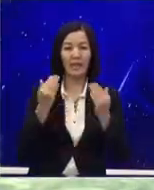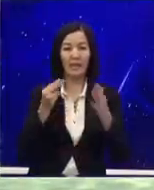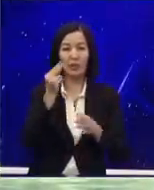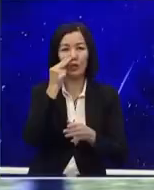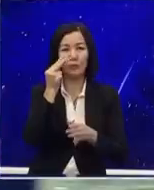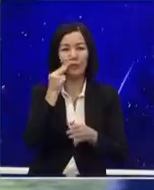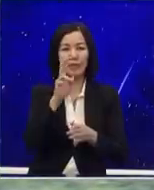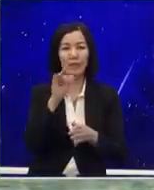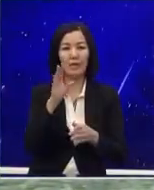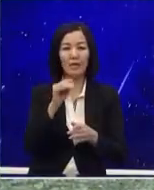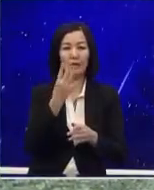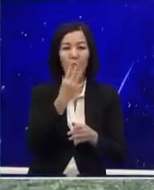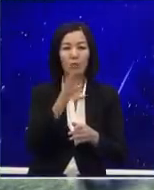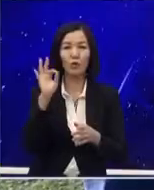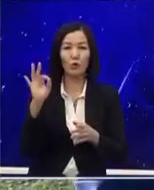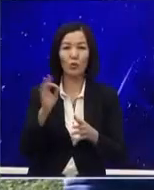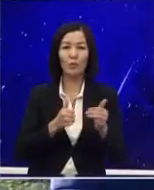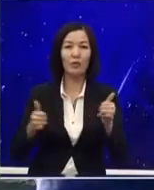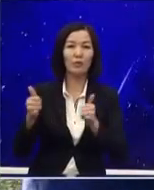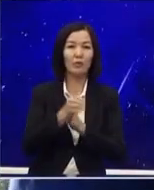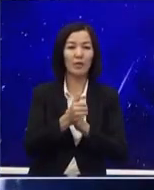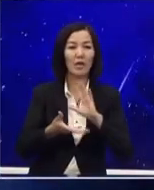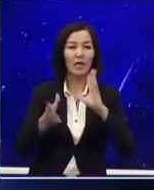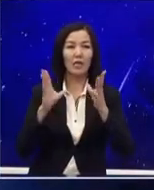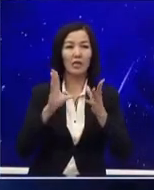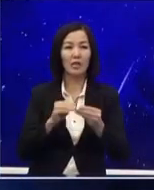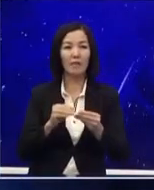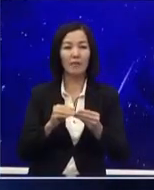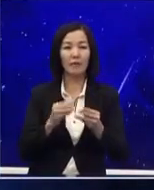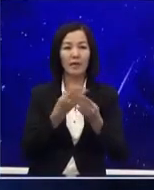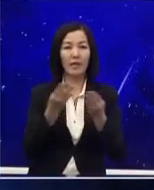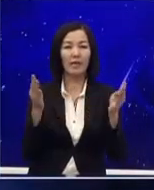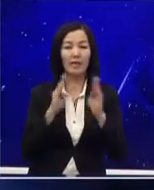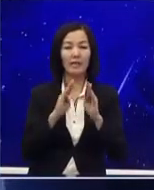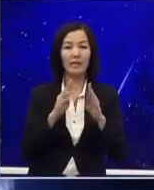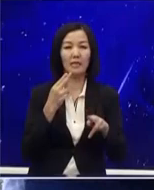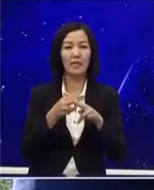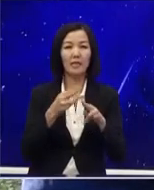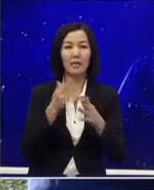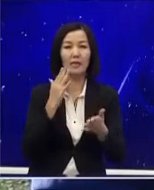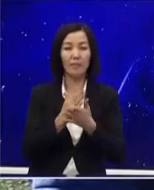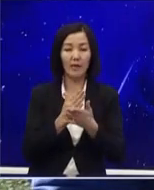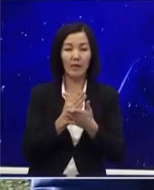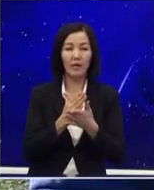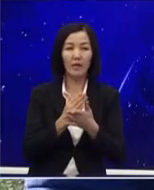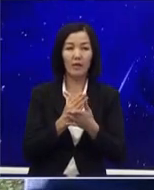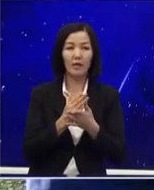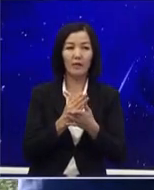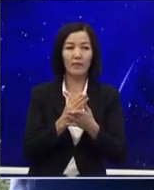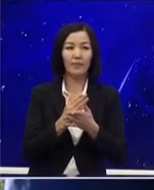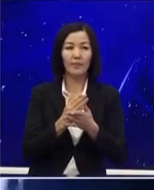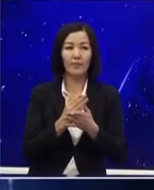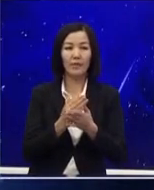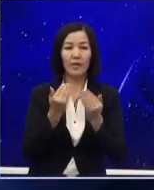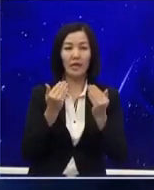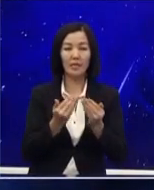Шымкенттік қыраннан 4-0 есебімен басым түсті. Жалпы нәтижеге енді осы карантиннің арқасында осында жағдайлар болғаннан кейін көңіліміз